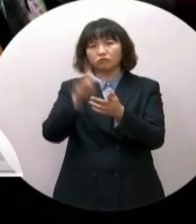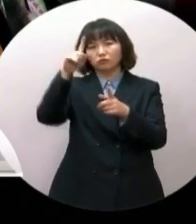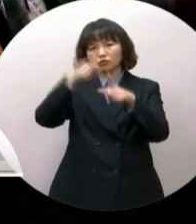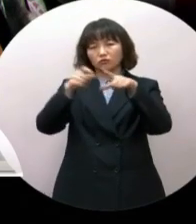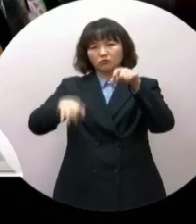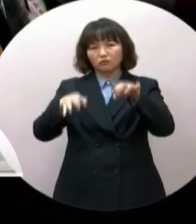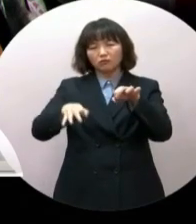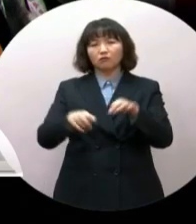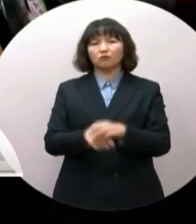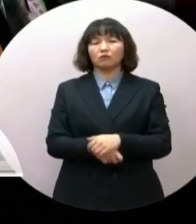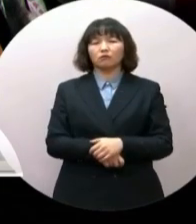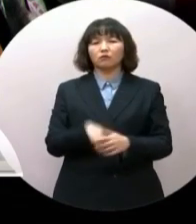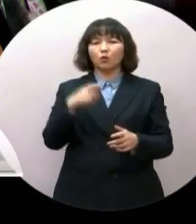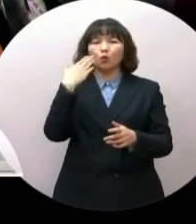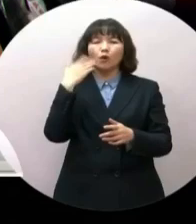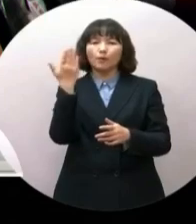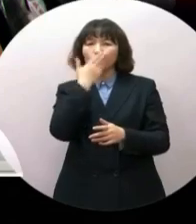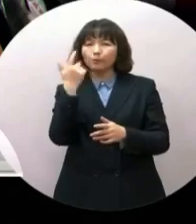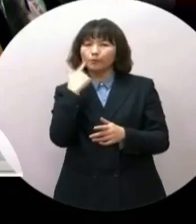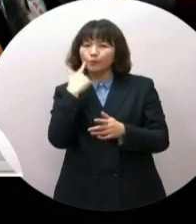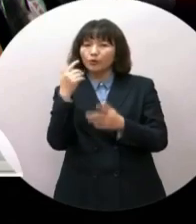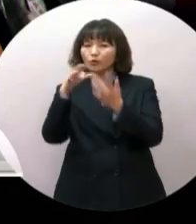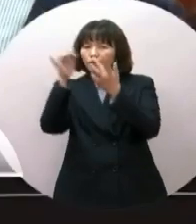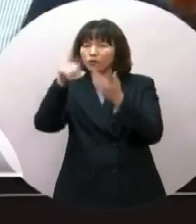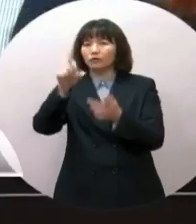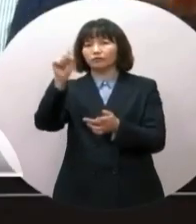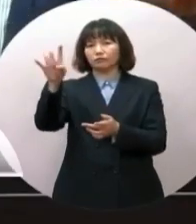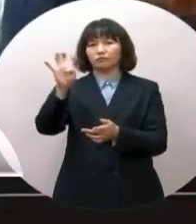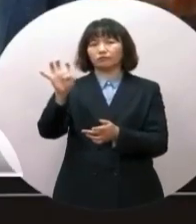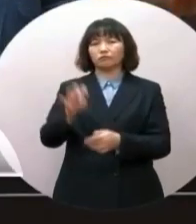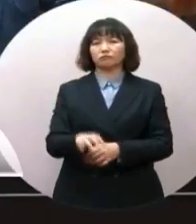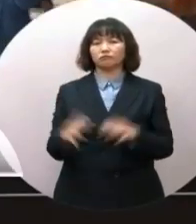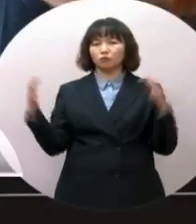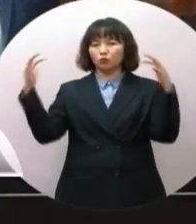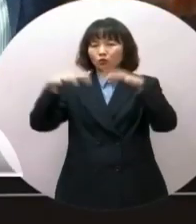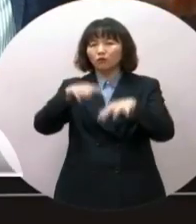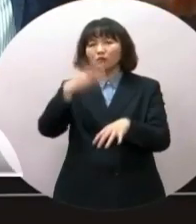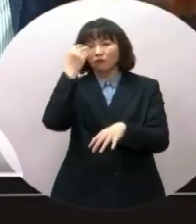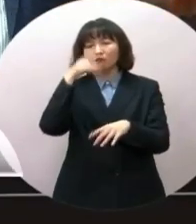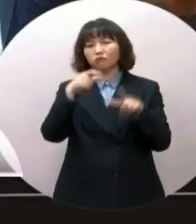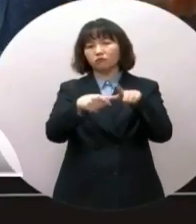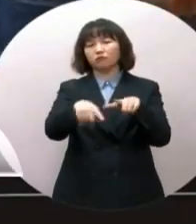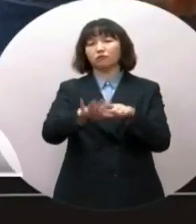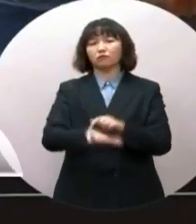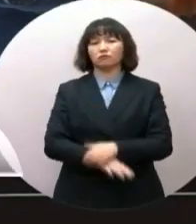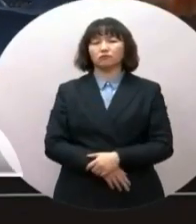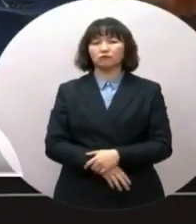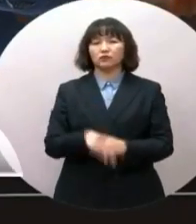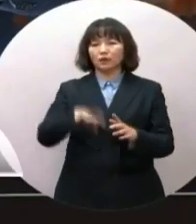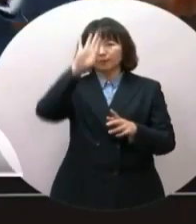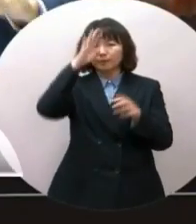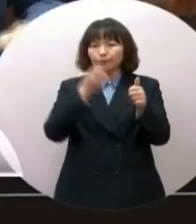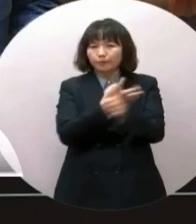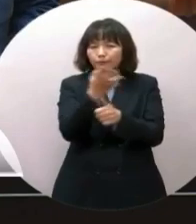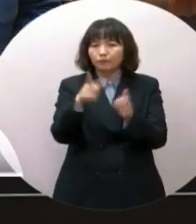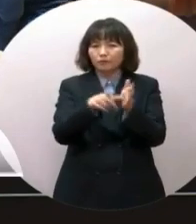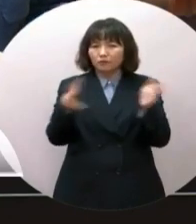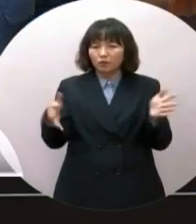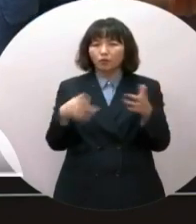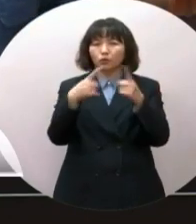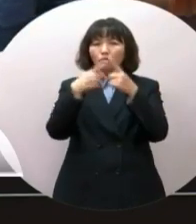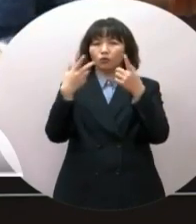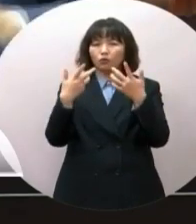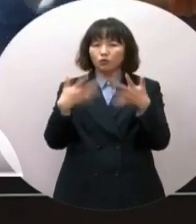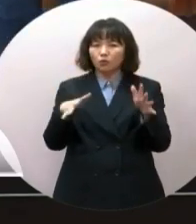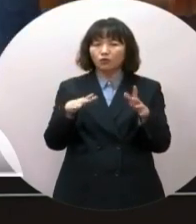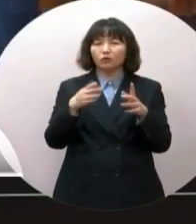百